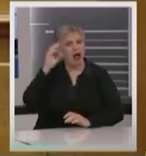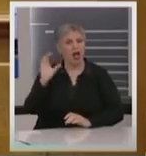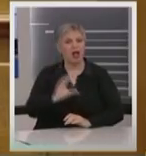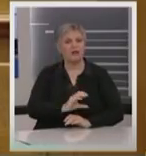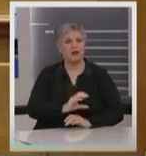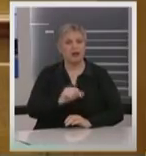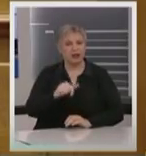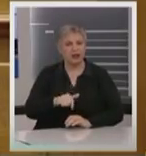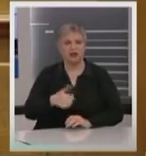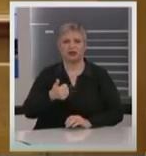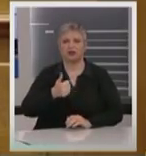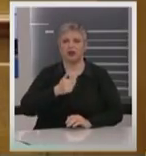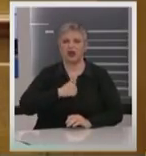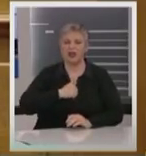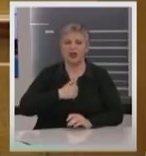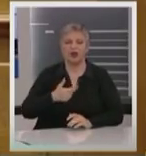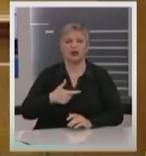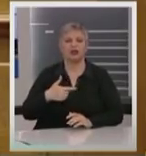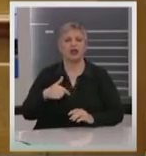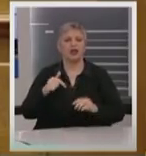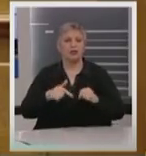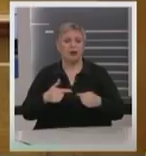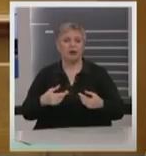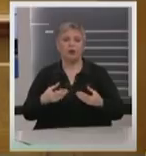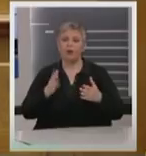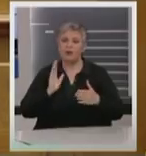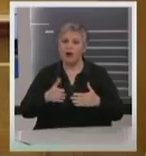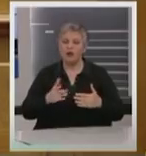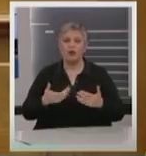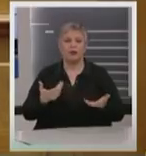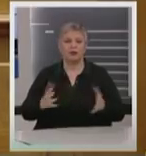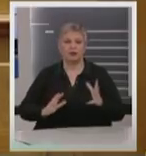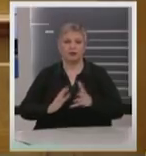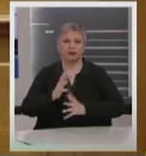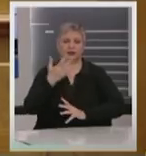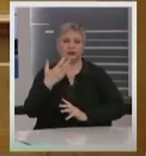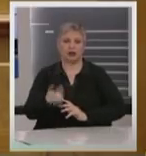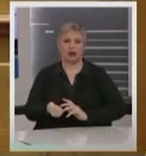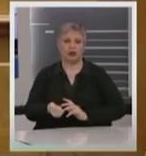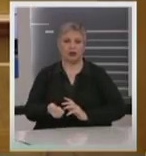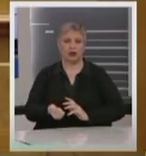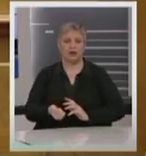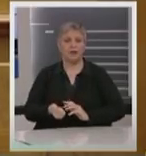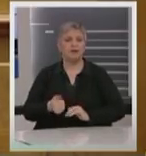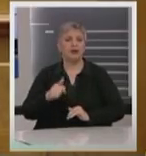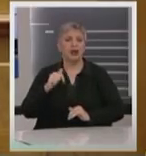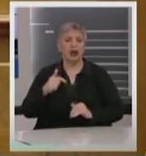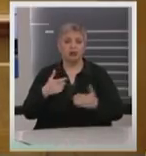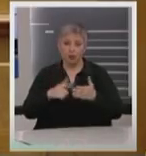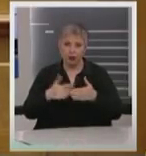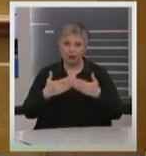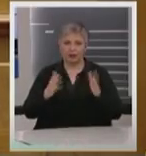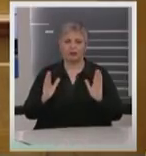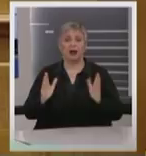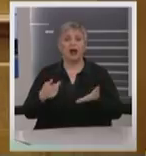σε εξωστρεφείς κλάδους, όπου η χώρα μας έχει φυσικά συγκριτικά πλεονεκτήματα. Και επενδύσεις θα έρθουν μόνο εάν μειώσουμε